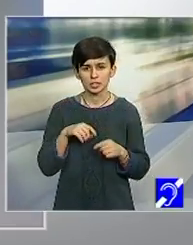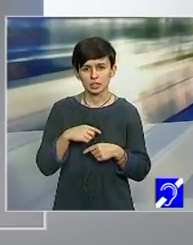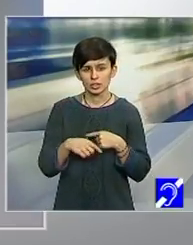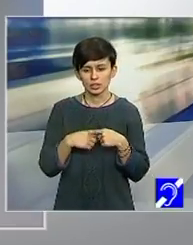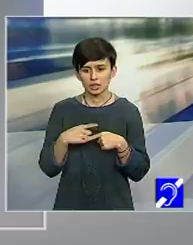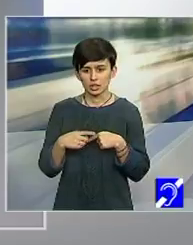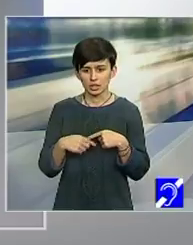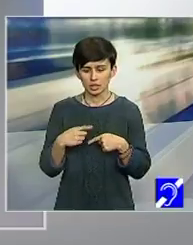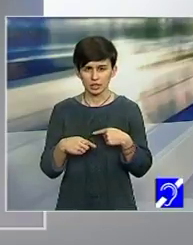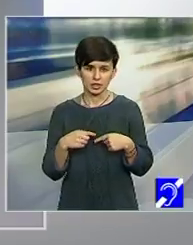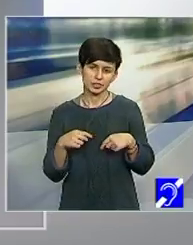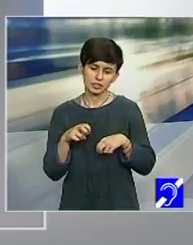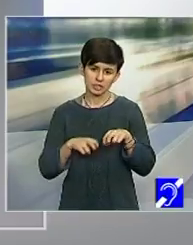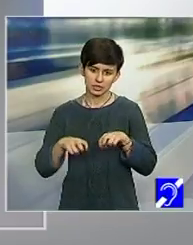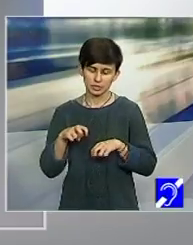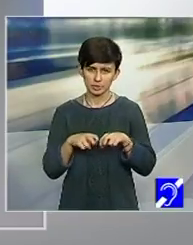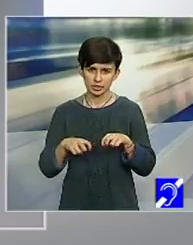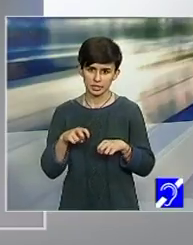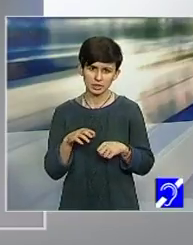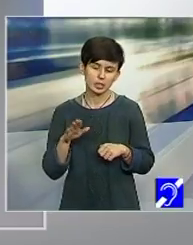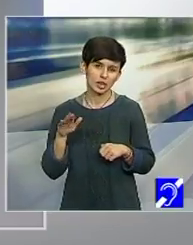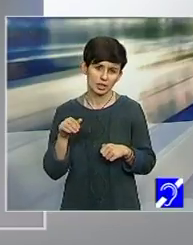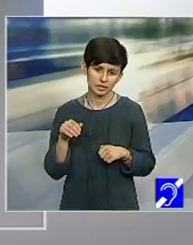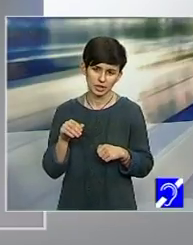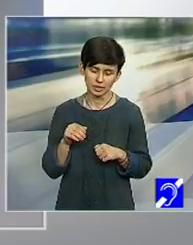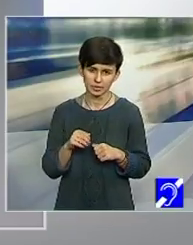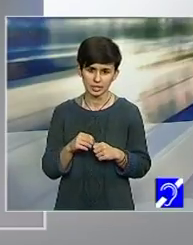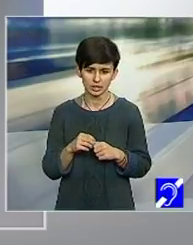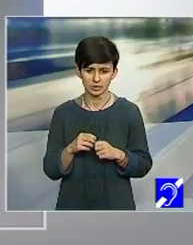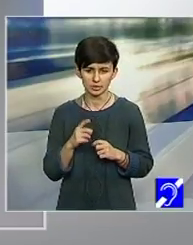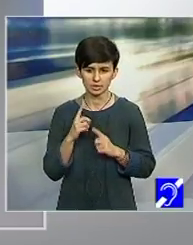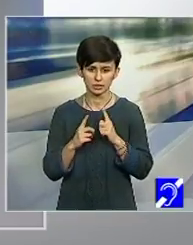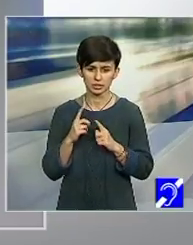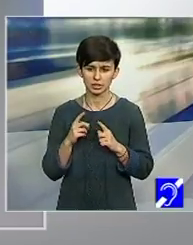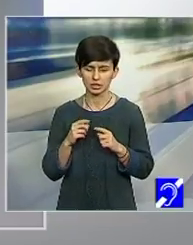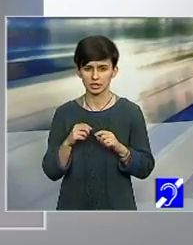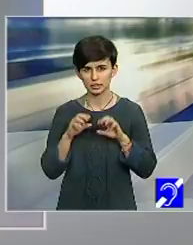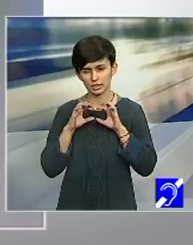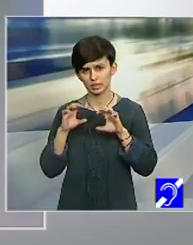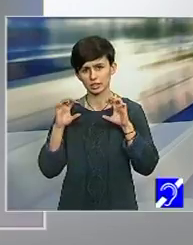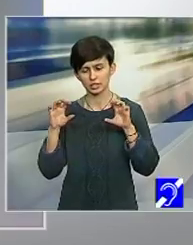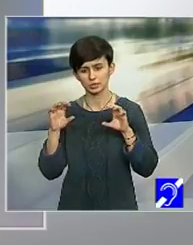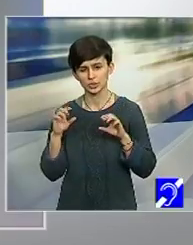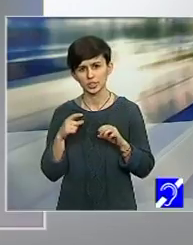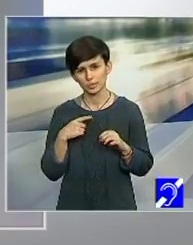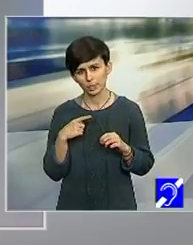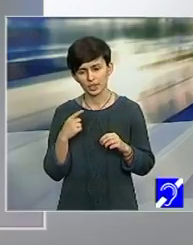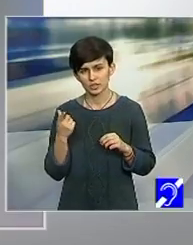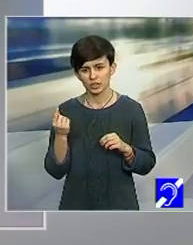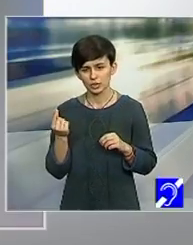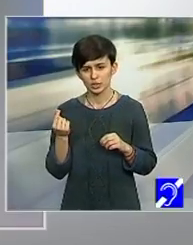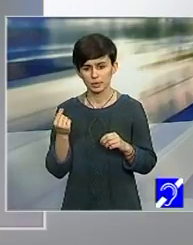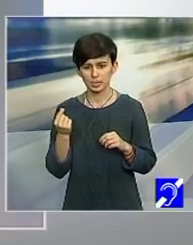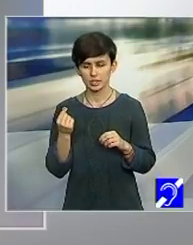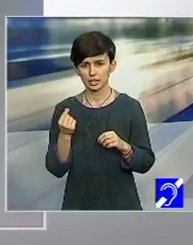și pe componenta de cercetare, desigur că va avea. În măsura în care între muzeu și Institutul Elie Wiesel va exista, eu știu, un parteneriat sau chiar o